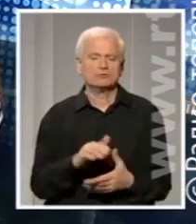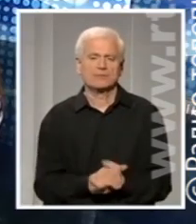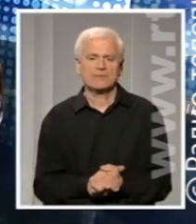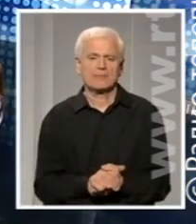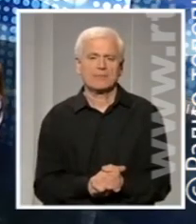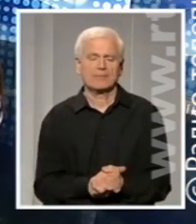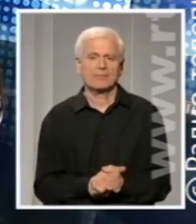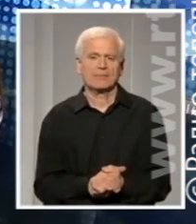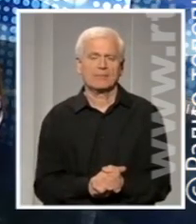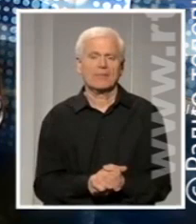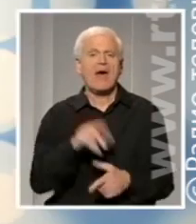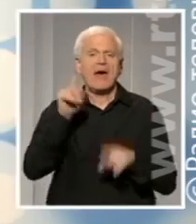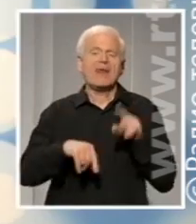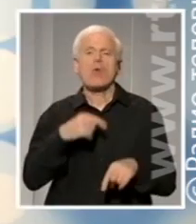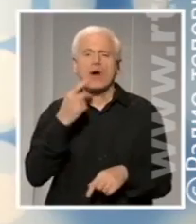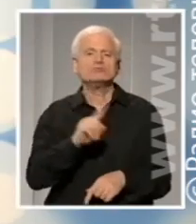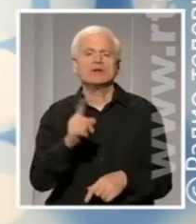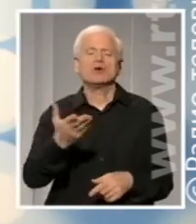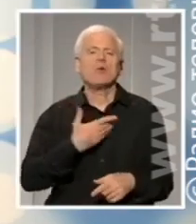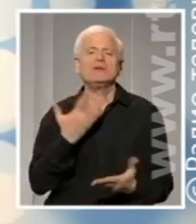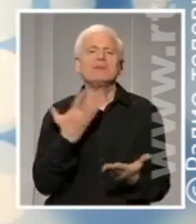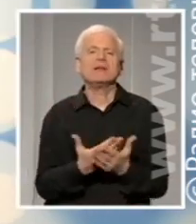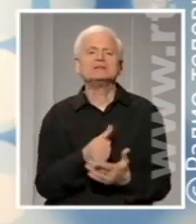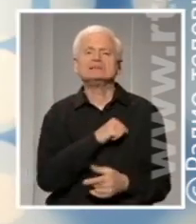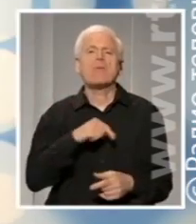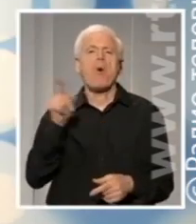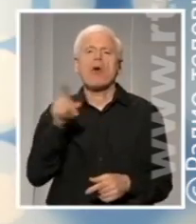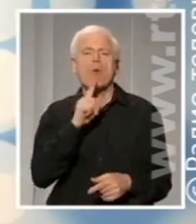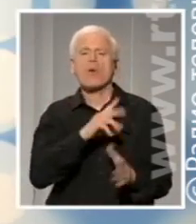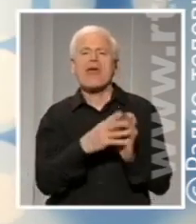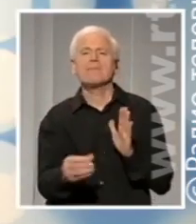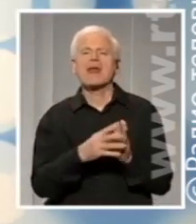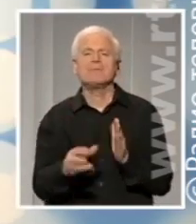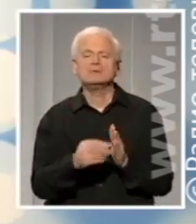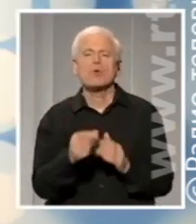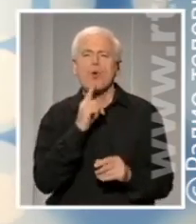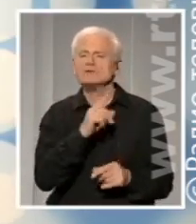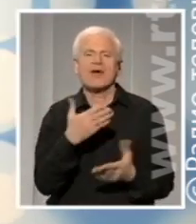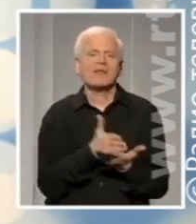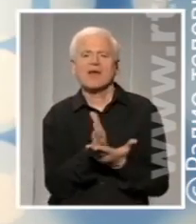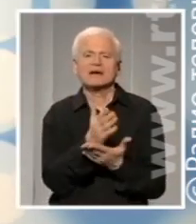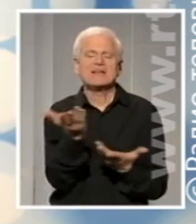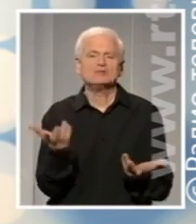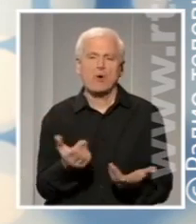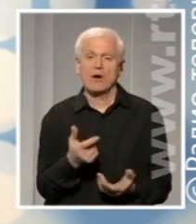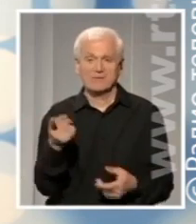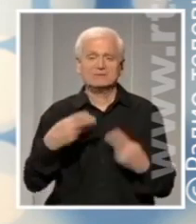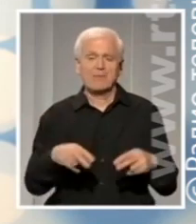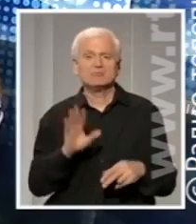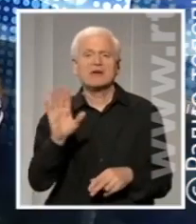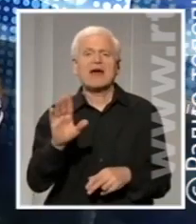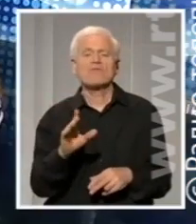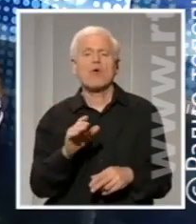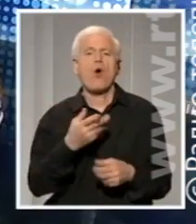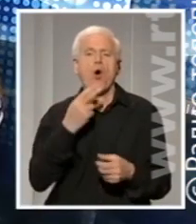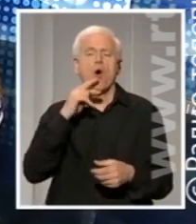Kaže neko, neće dobiti 5 samo onaj ko nije prepisivao i ko se nije snašao. Da li se plašite takvog